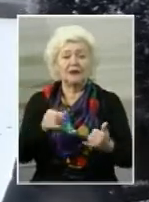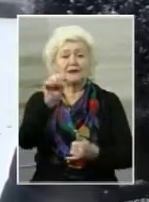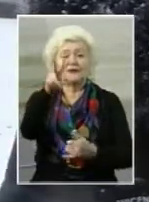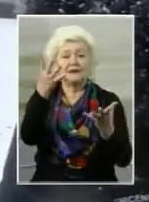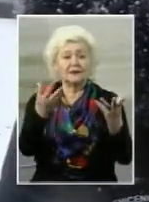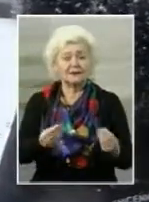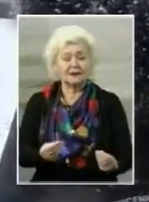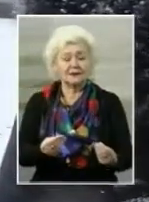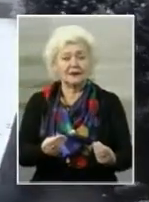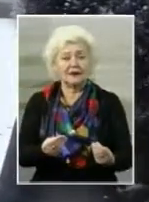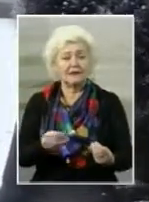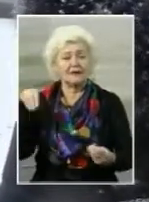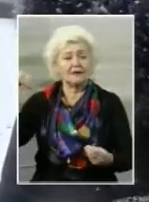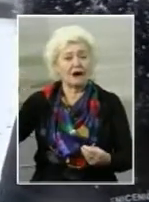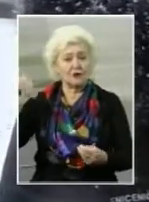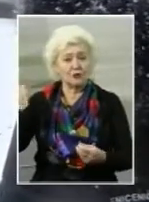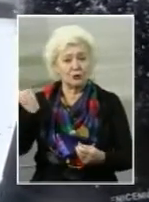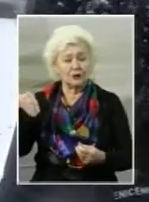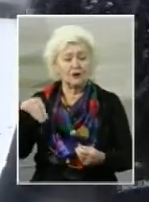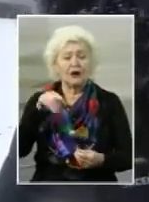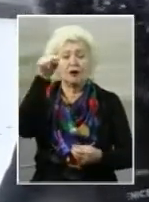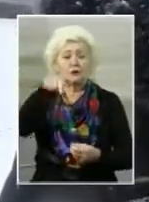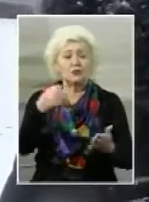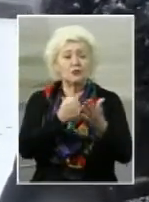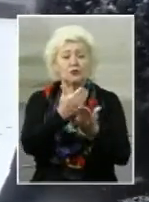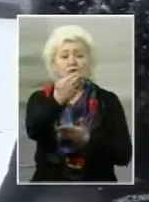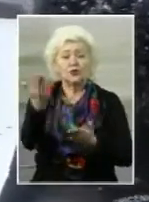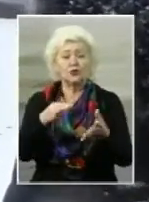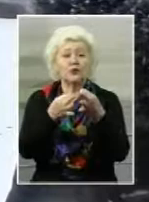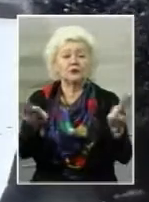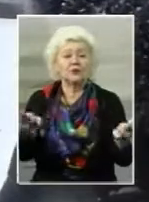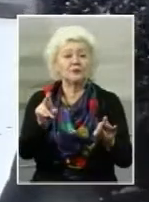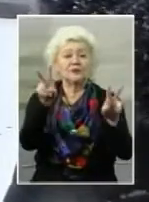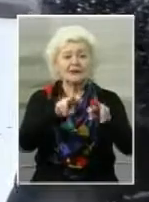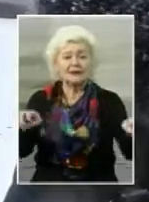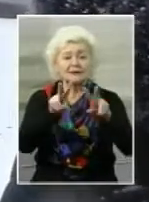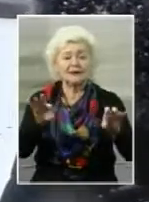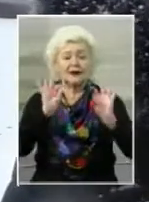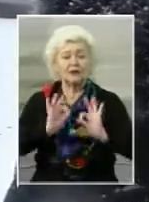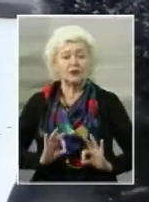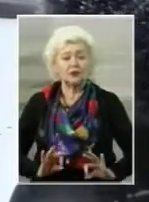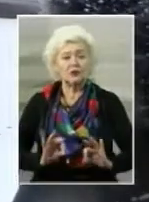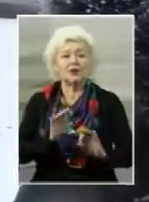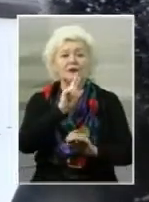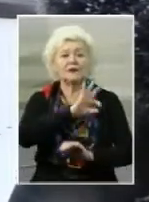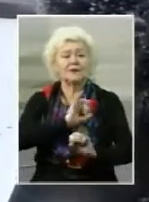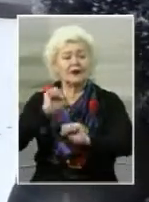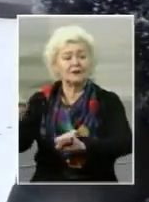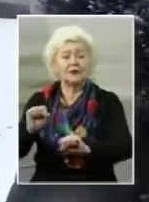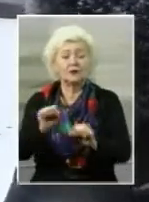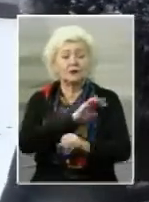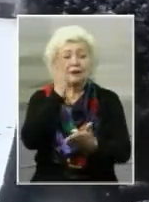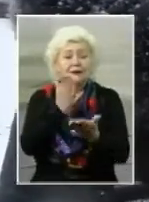днів канікули, тому до нього не посили ні слідчого, ні прокурора, ні адвоката,